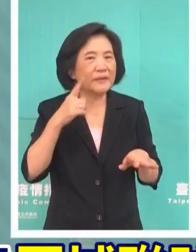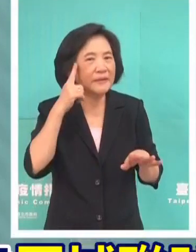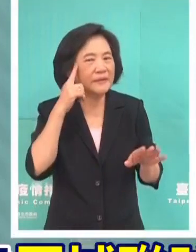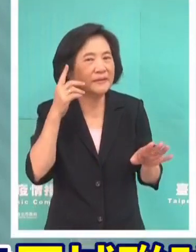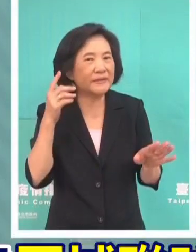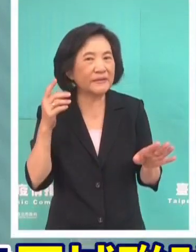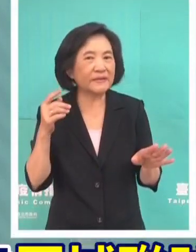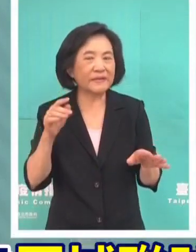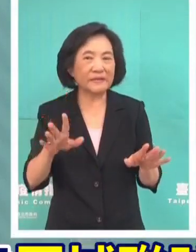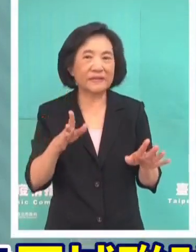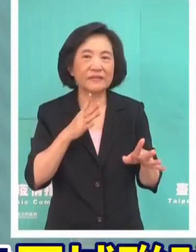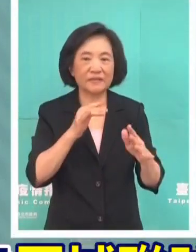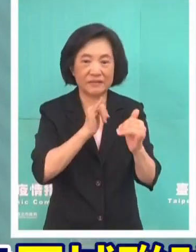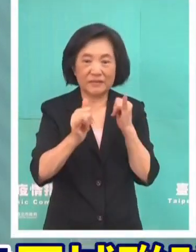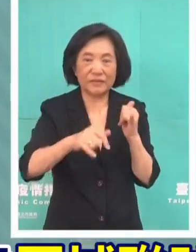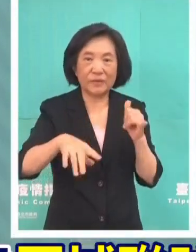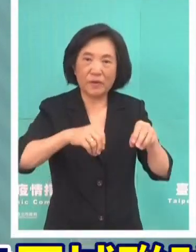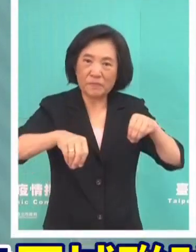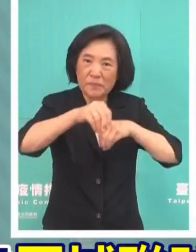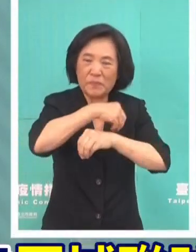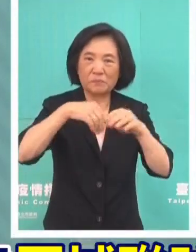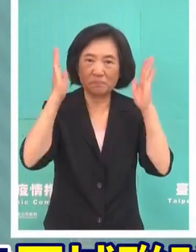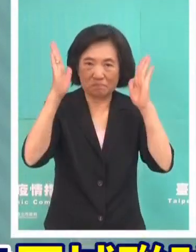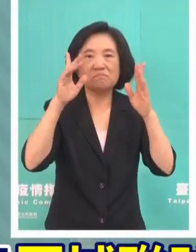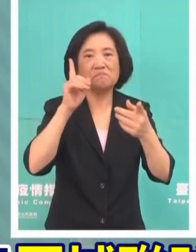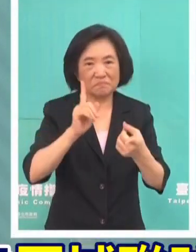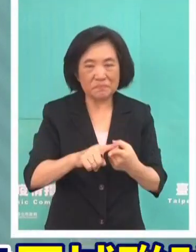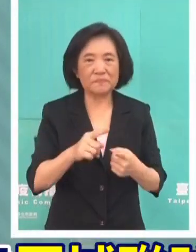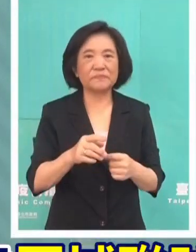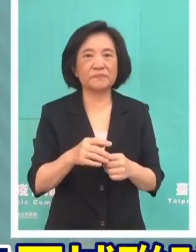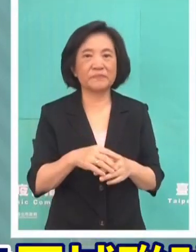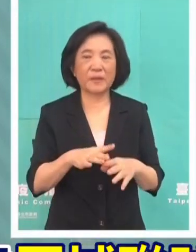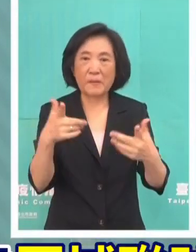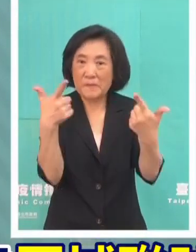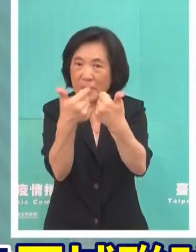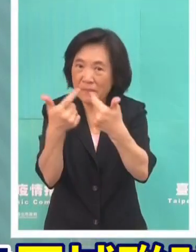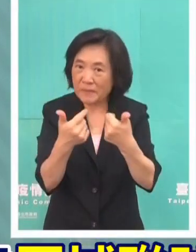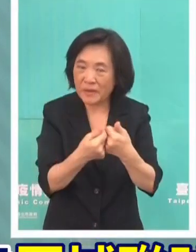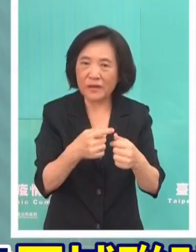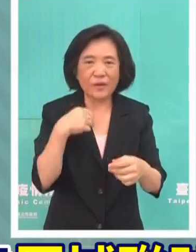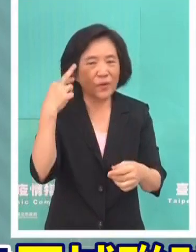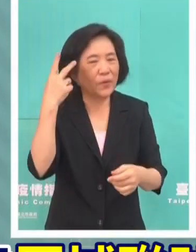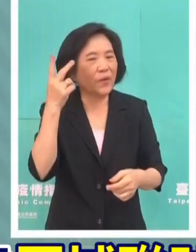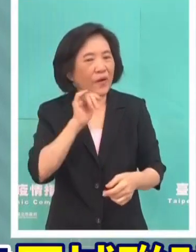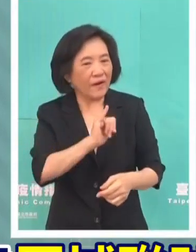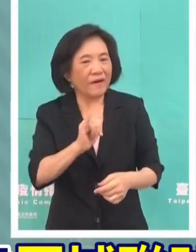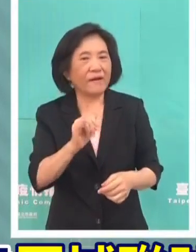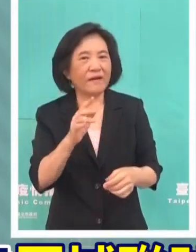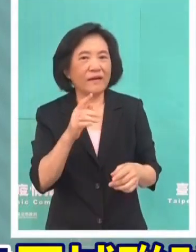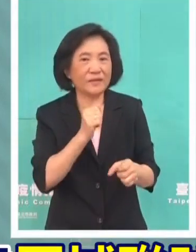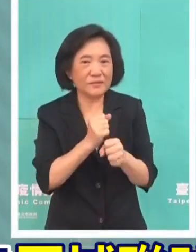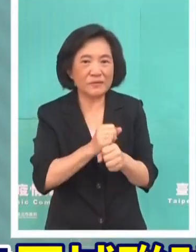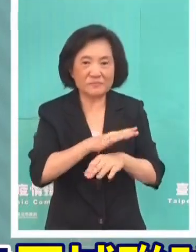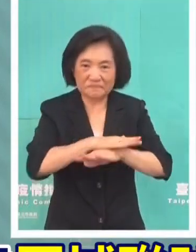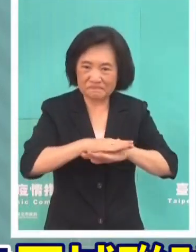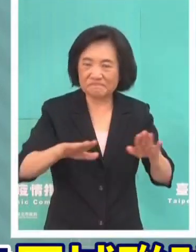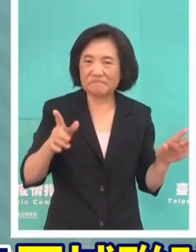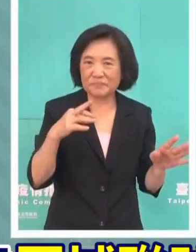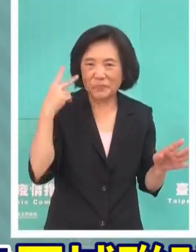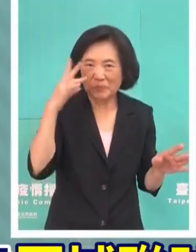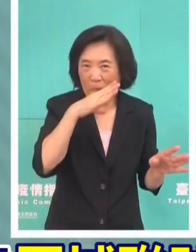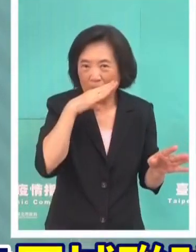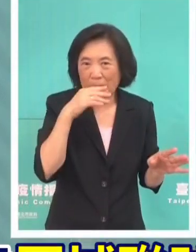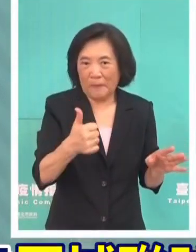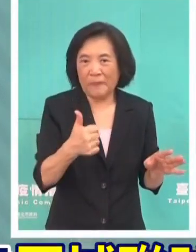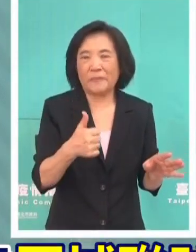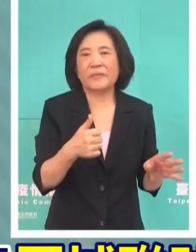按照一个叫社会运作，你知道哈，哦，能够最 smooth 最能够运作的方式，我们会先去处理的。它在